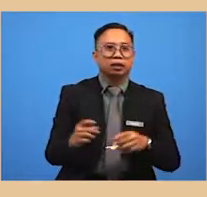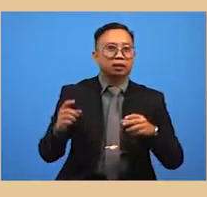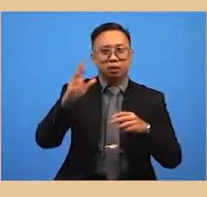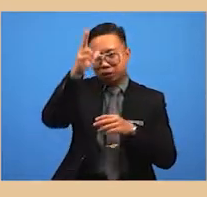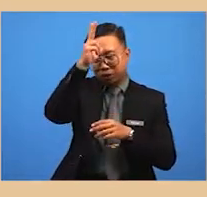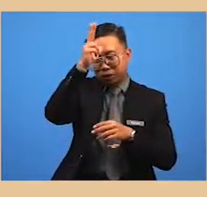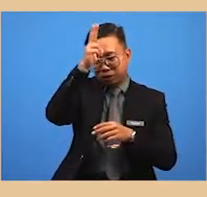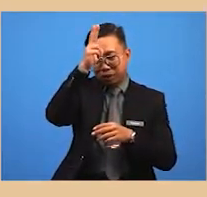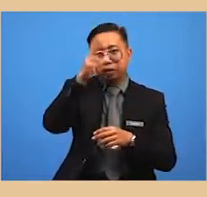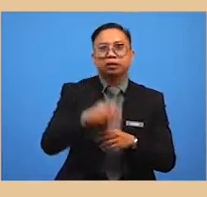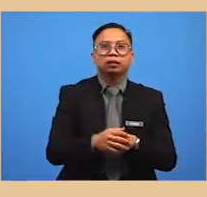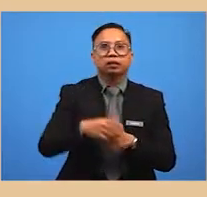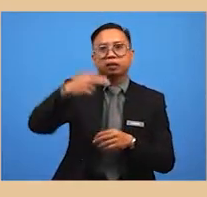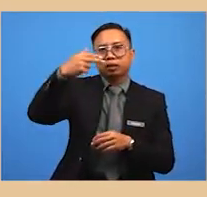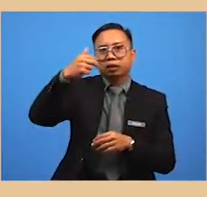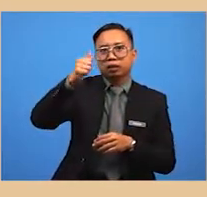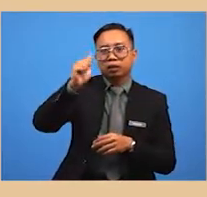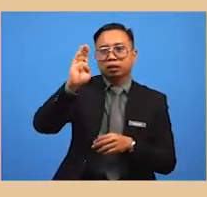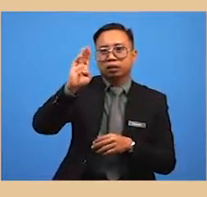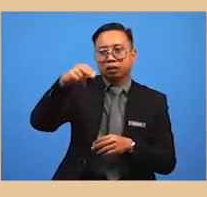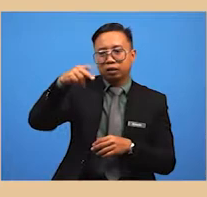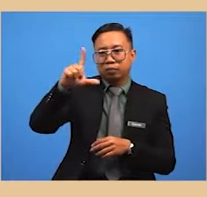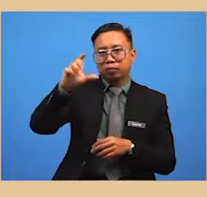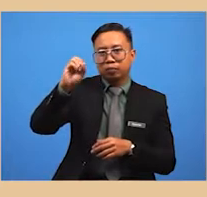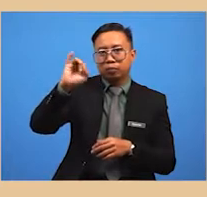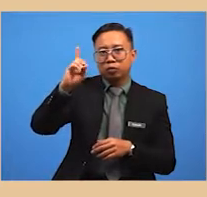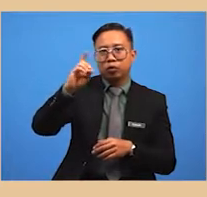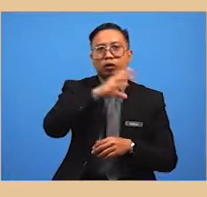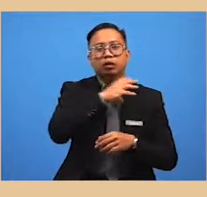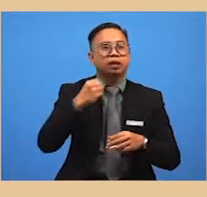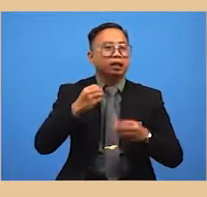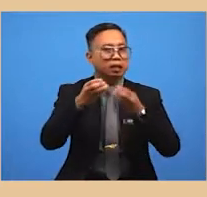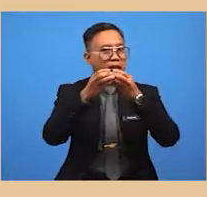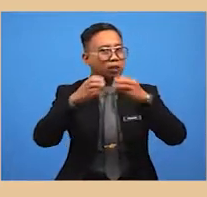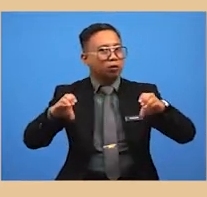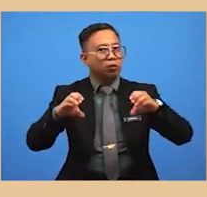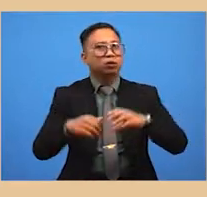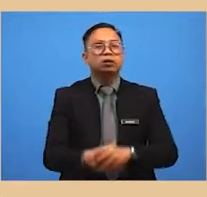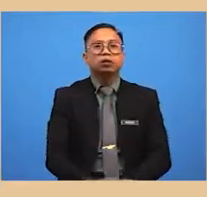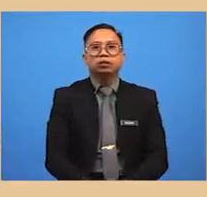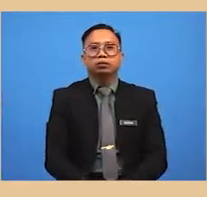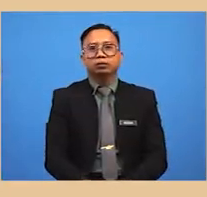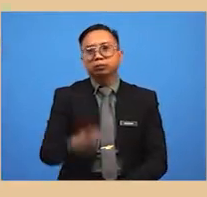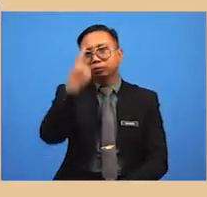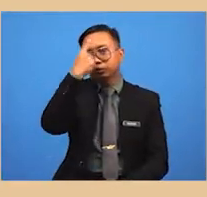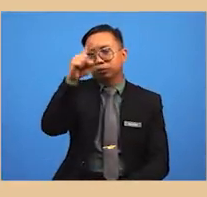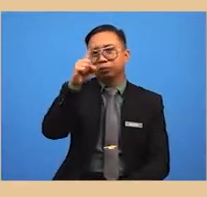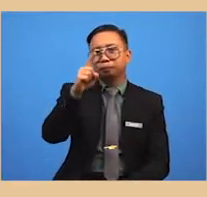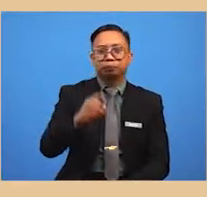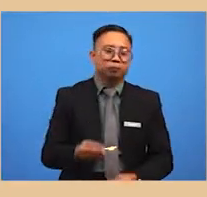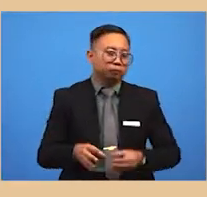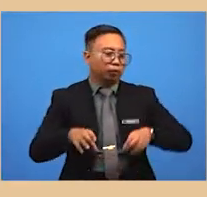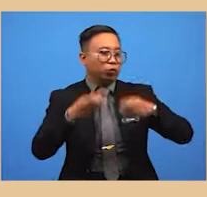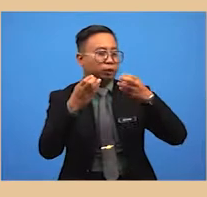jantan yang haploid bercantum dengan sel telur yang haploid untuk